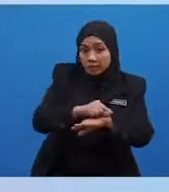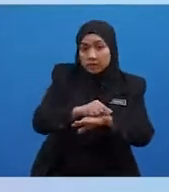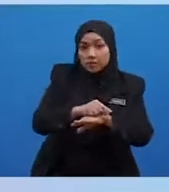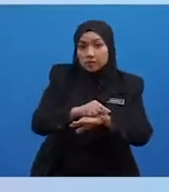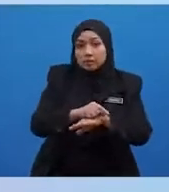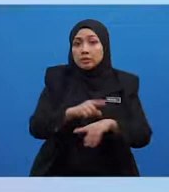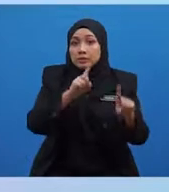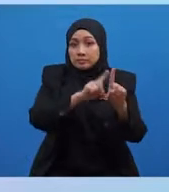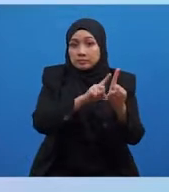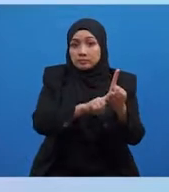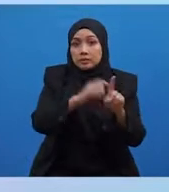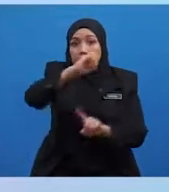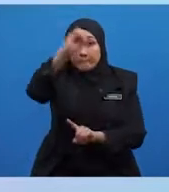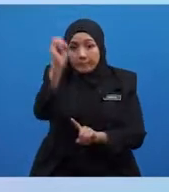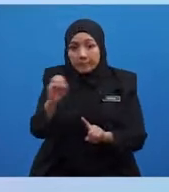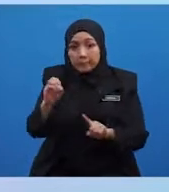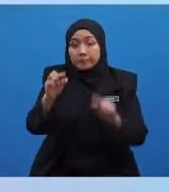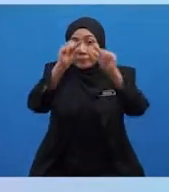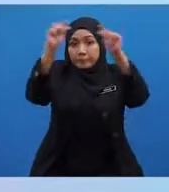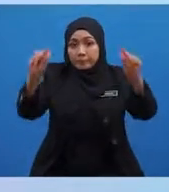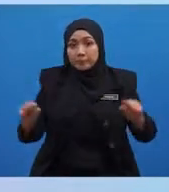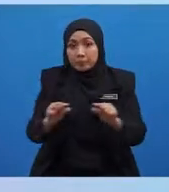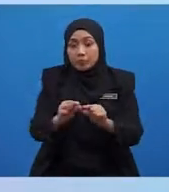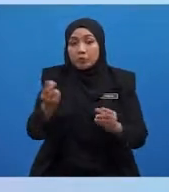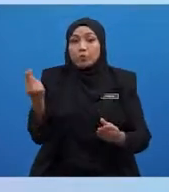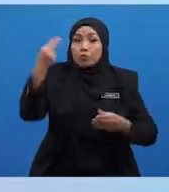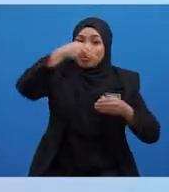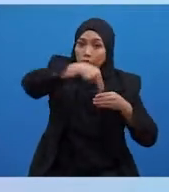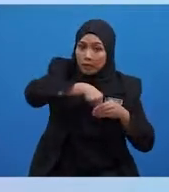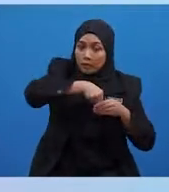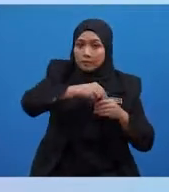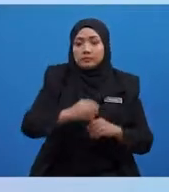pertama, peratus margin keuntungan.